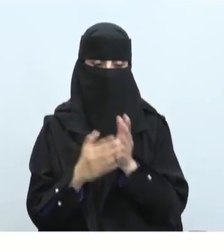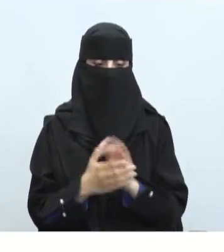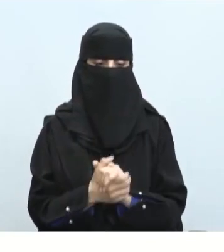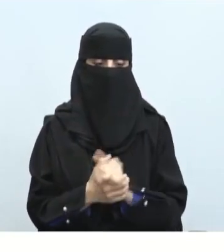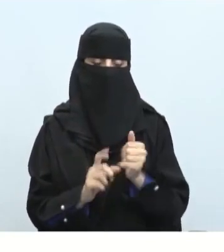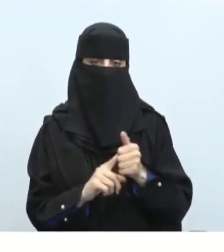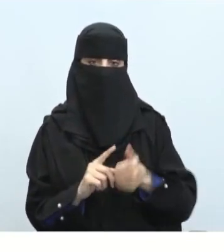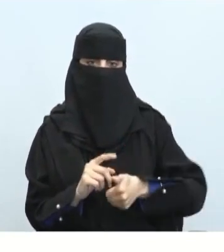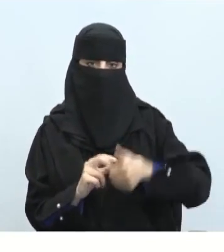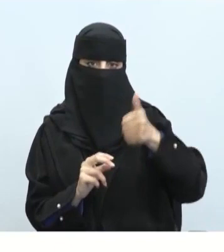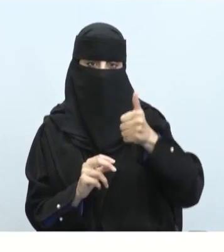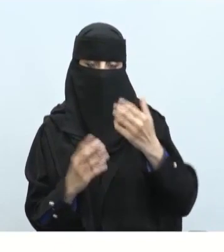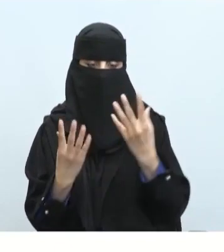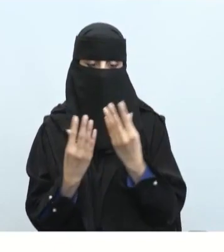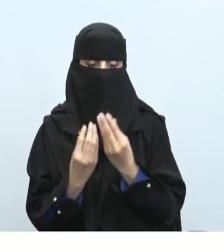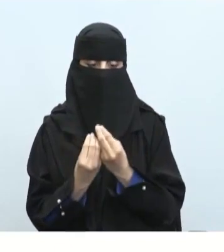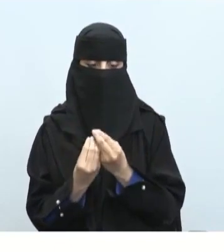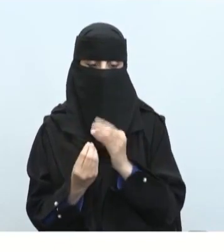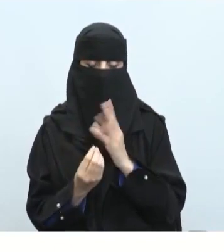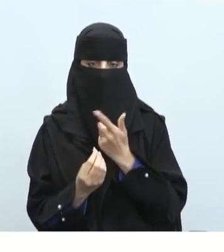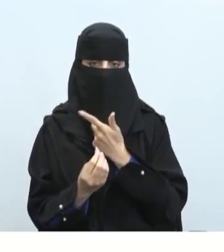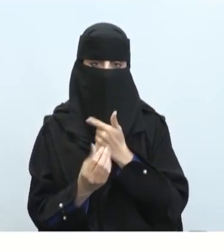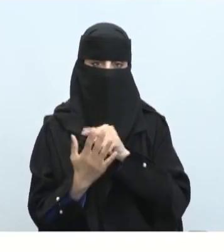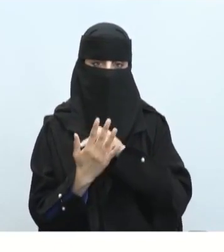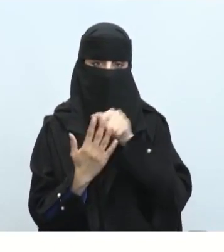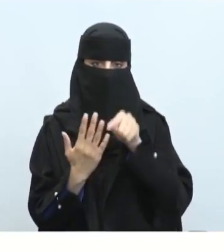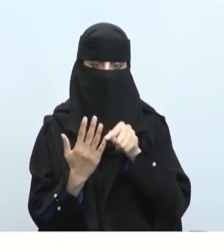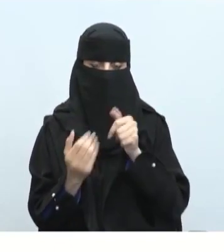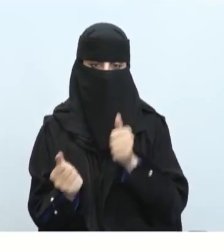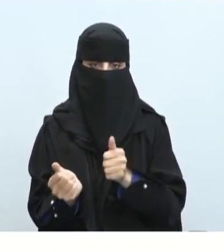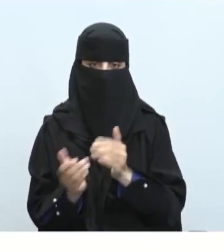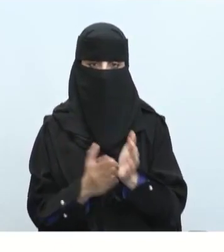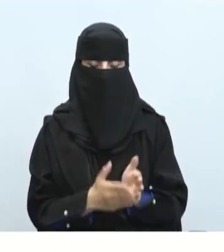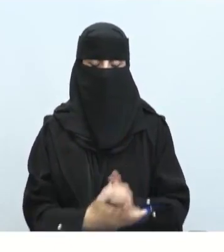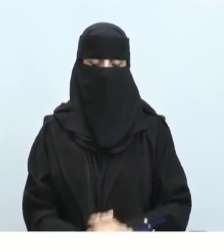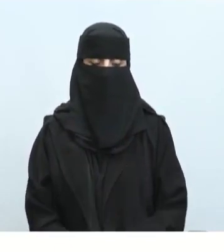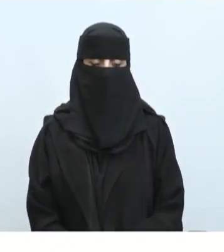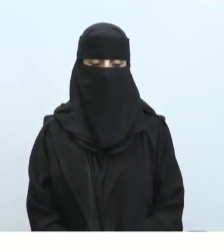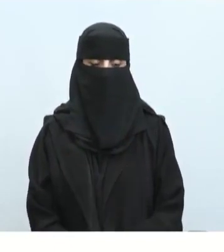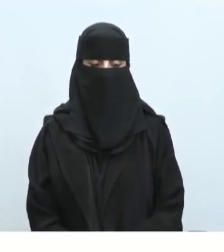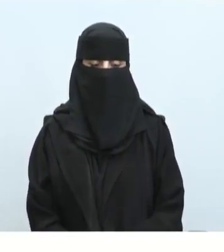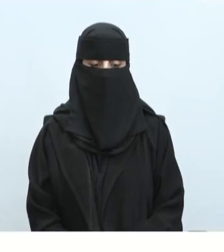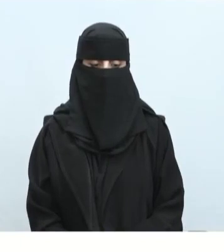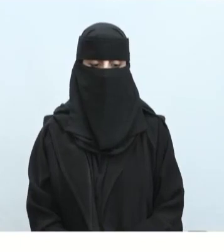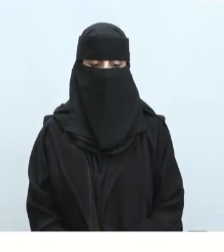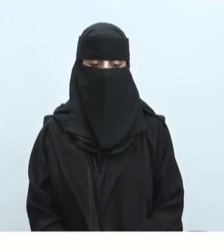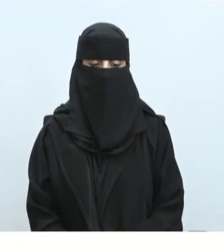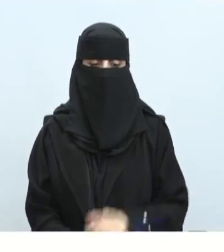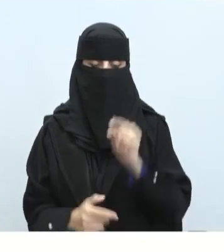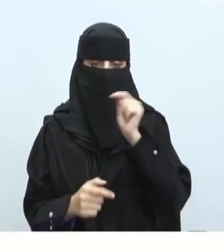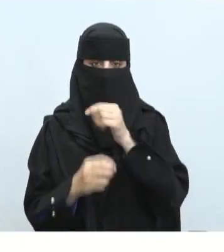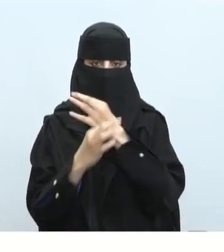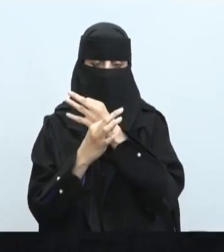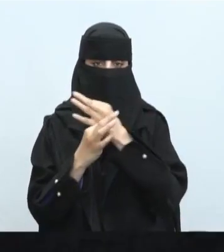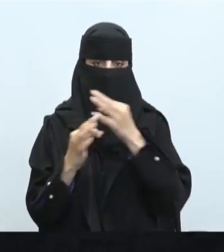الالف وتكون مع الاسماء الخمسه اذا هذه